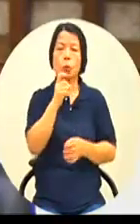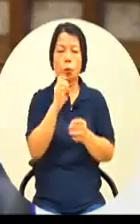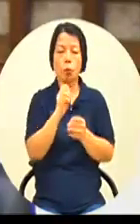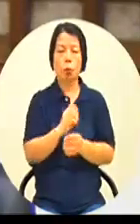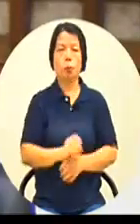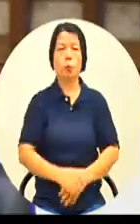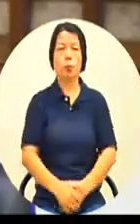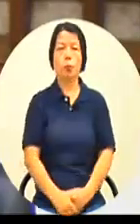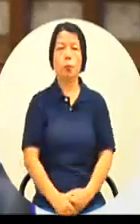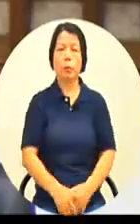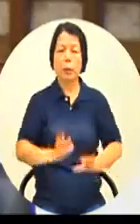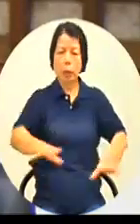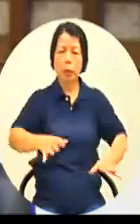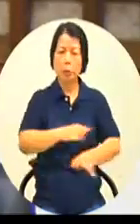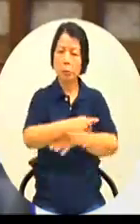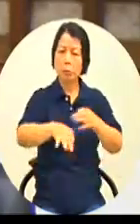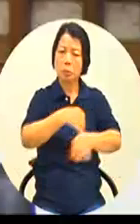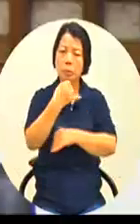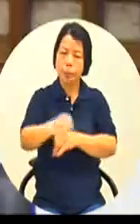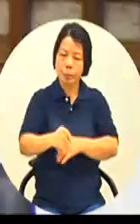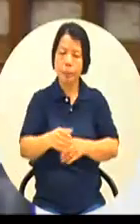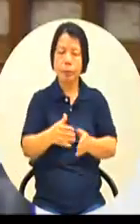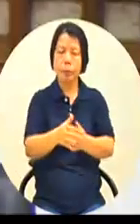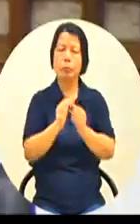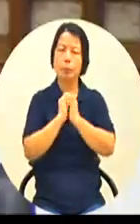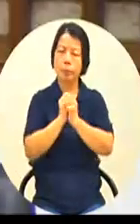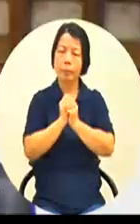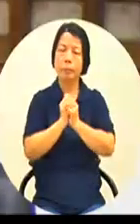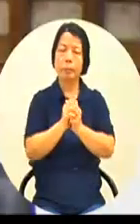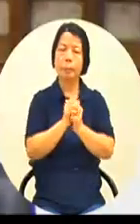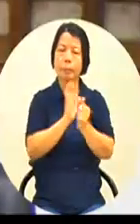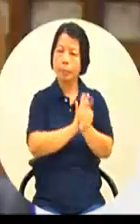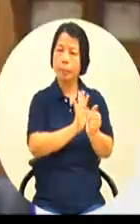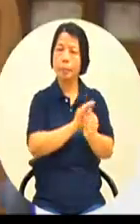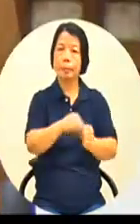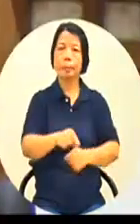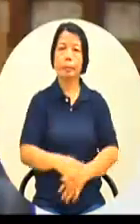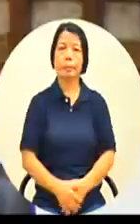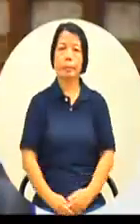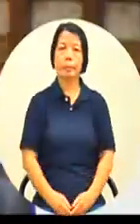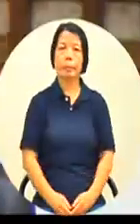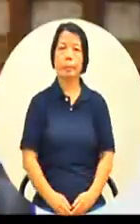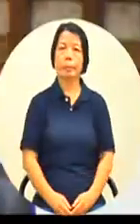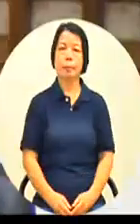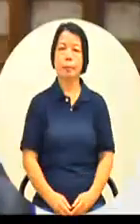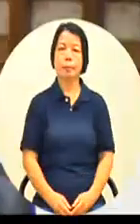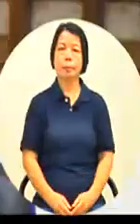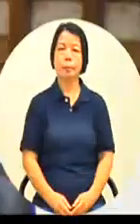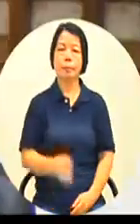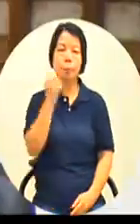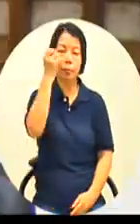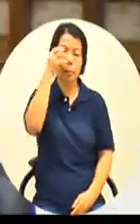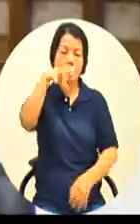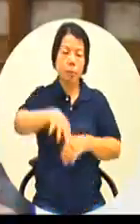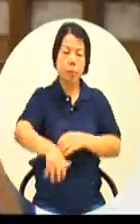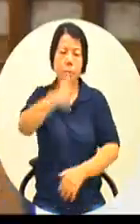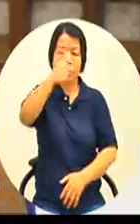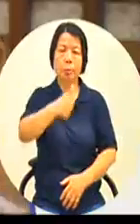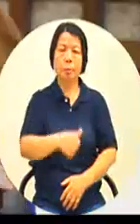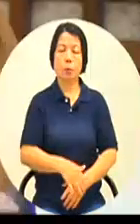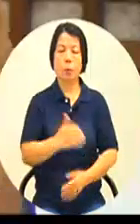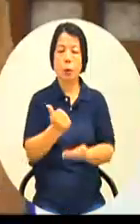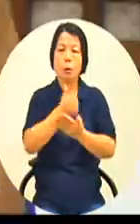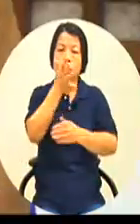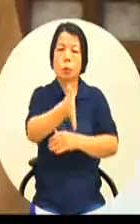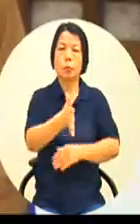啦，吼啊，这点咱拜托来请教咱的啊，观光局长一个来。啊，咱的迄个陈局长，我请教你，